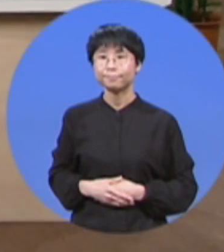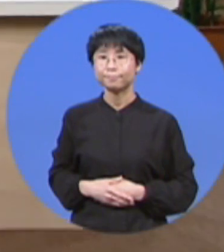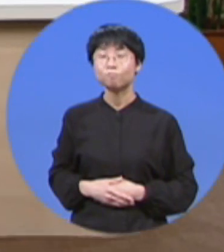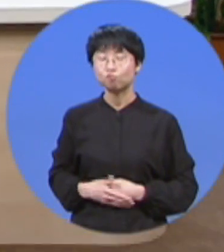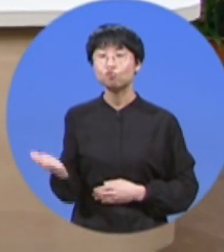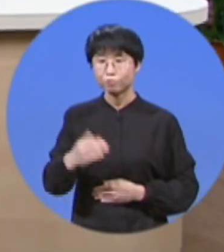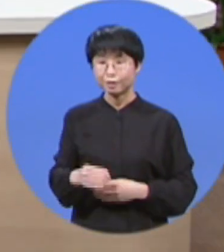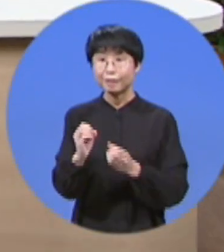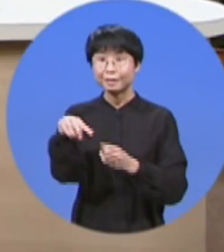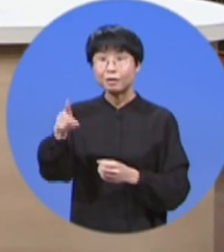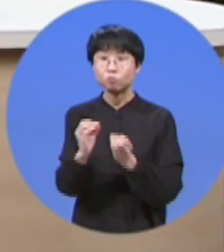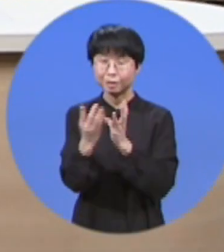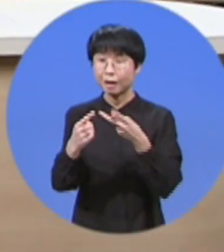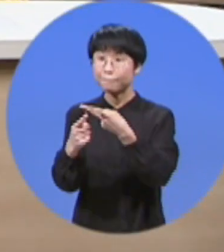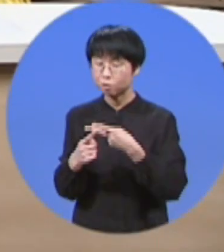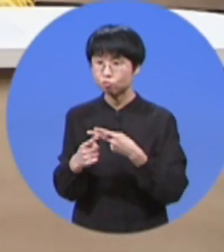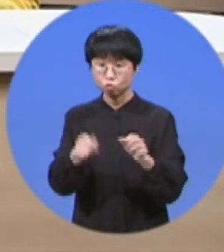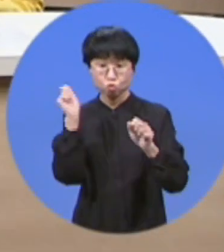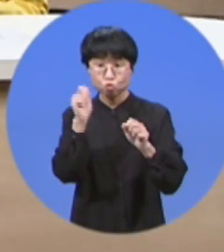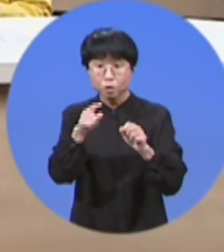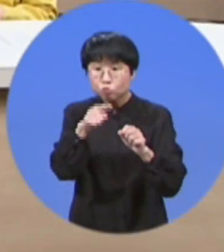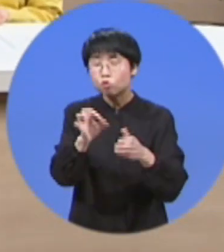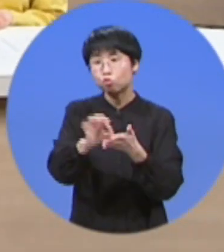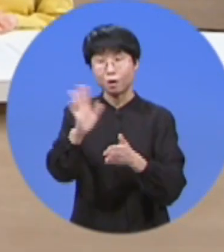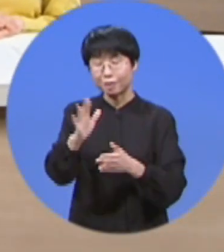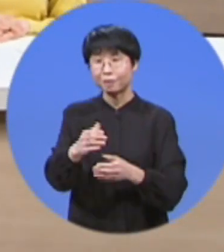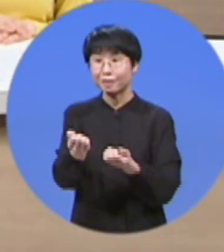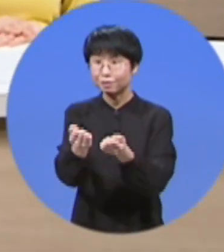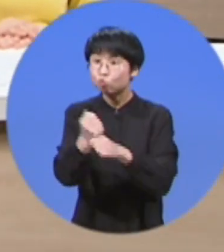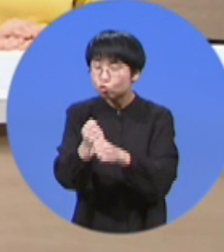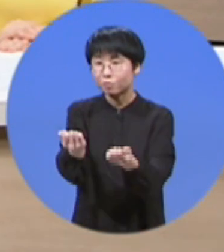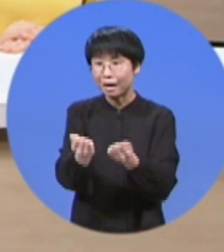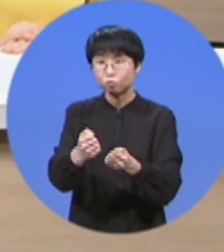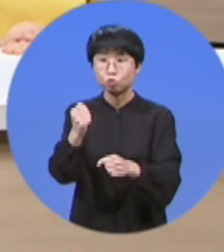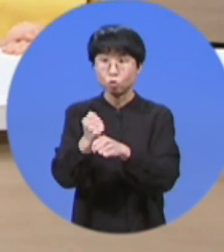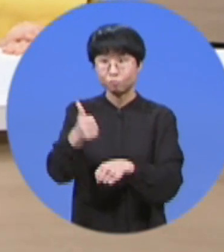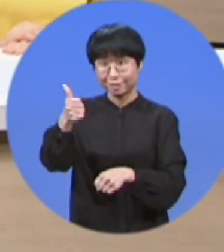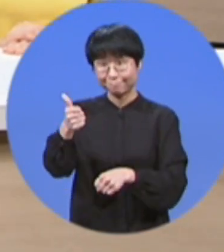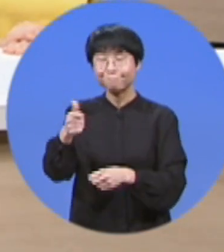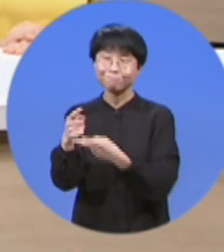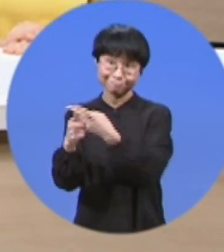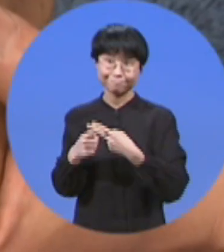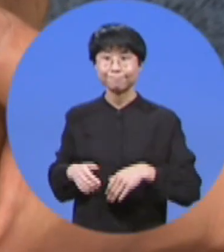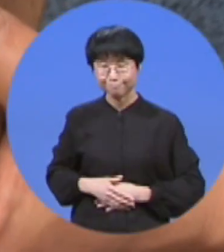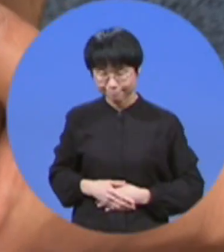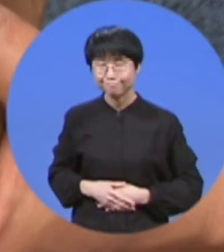続いては菜の花瓶。 釘を使わず組み立てる家具職人からお便りが届いています。